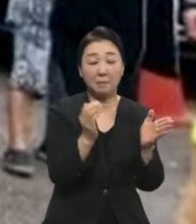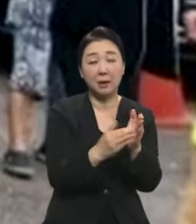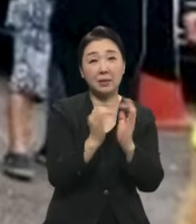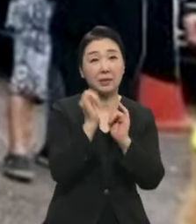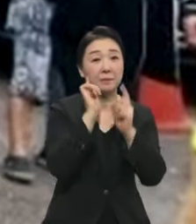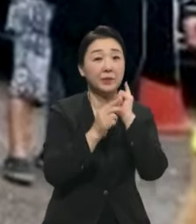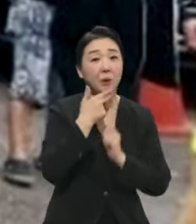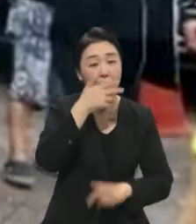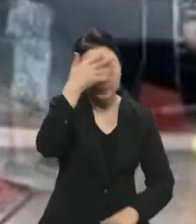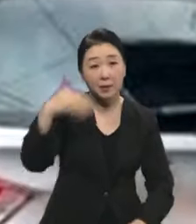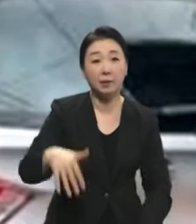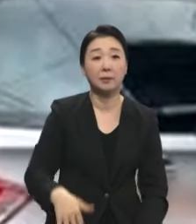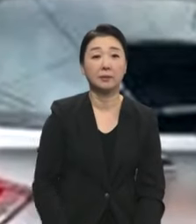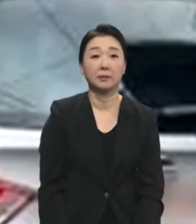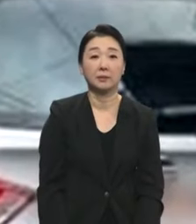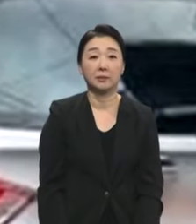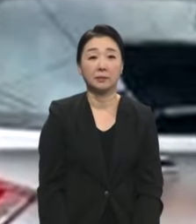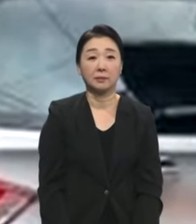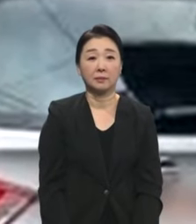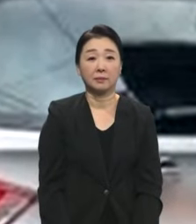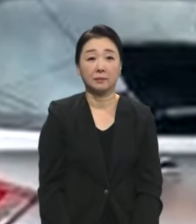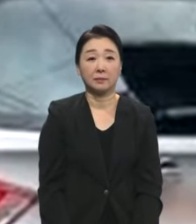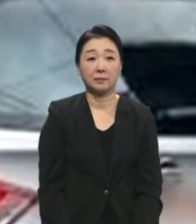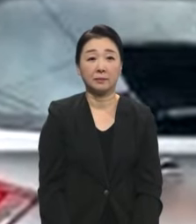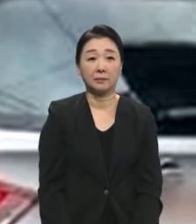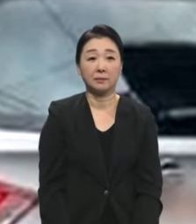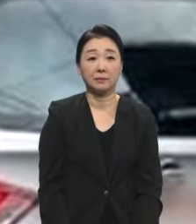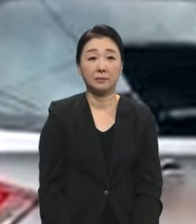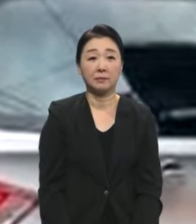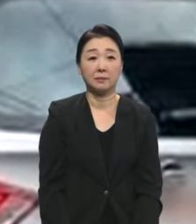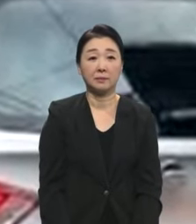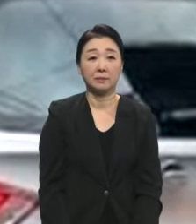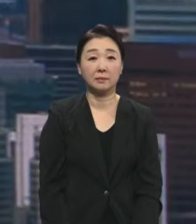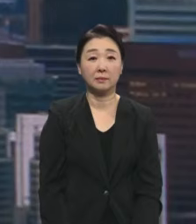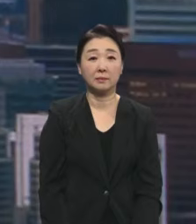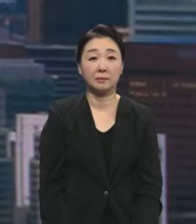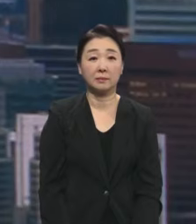인명피해는 없었습니다. JTBC 이한길입니다.